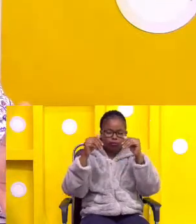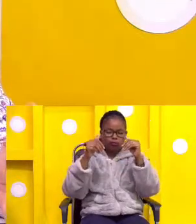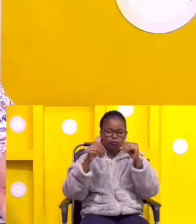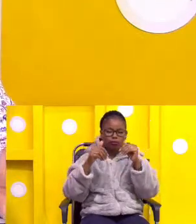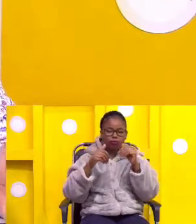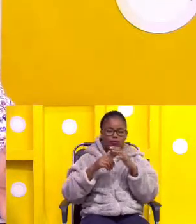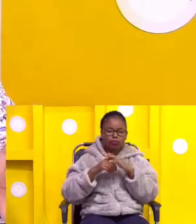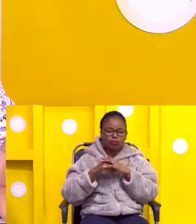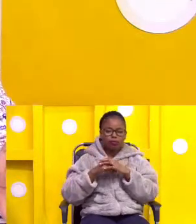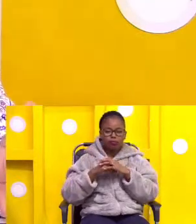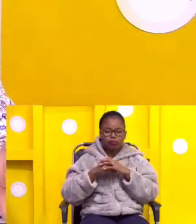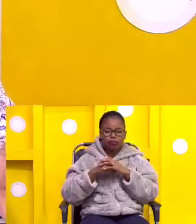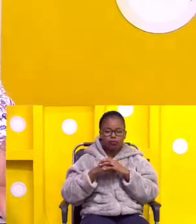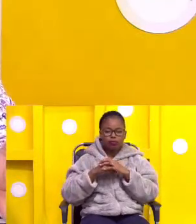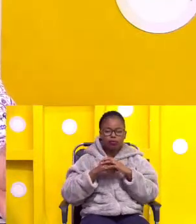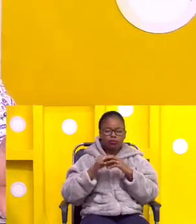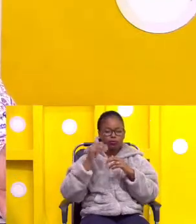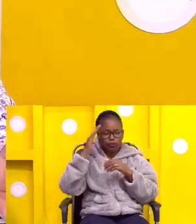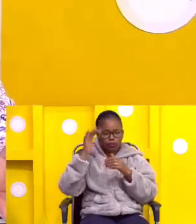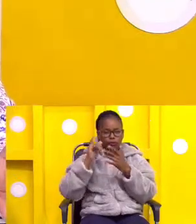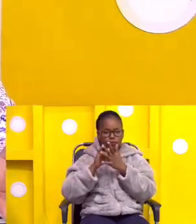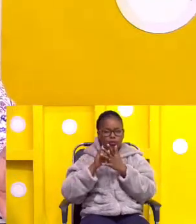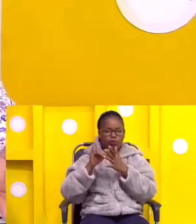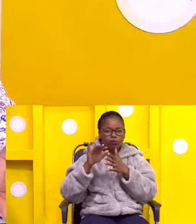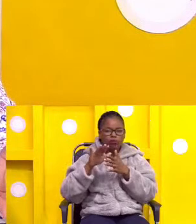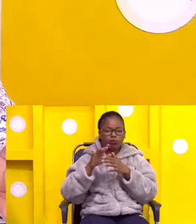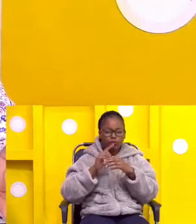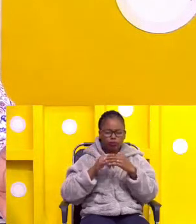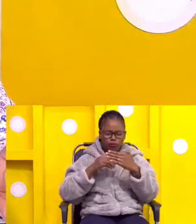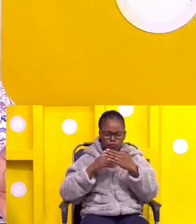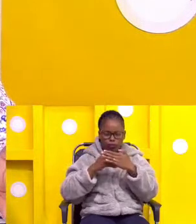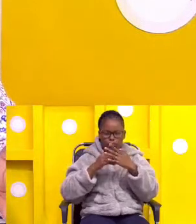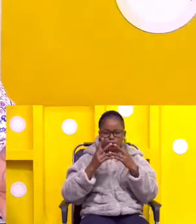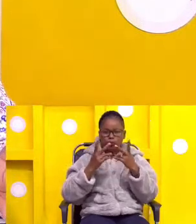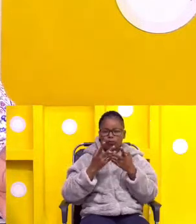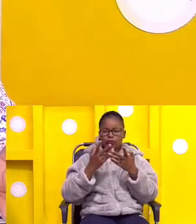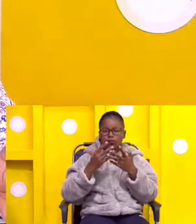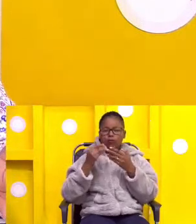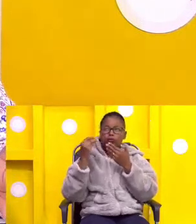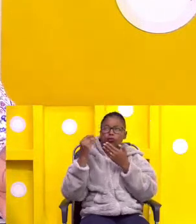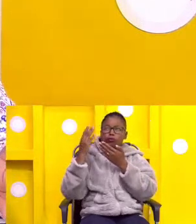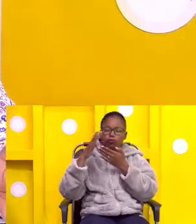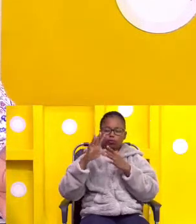Menya hau uguo kinyite ni igongona riaku ritikirikite.